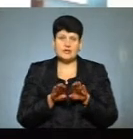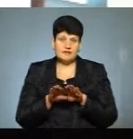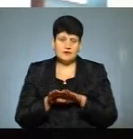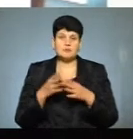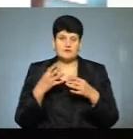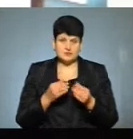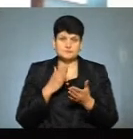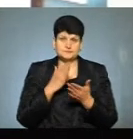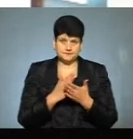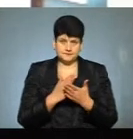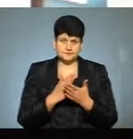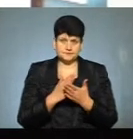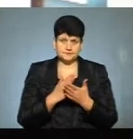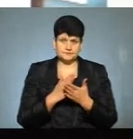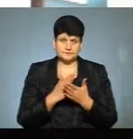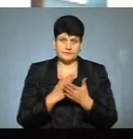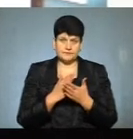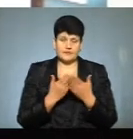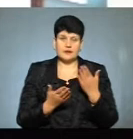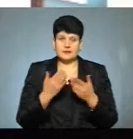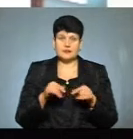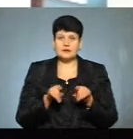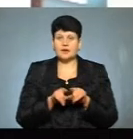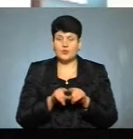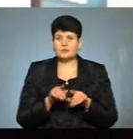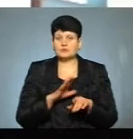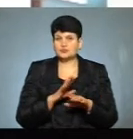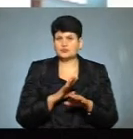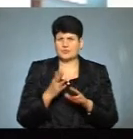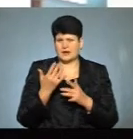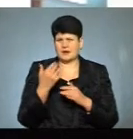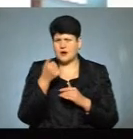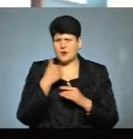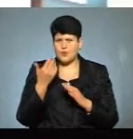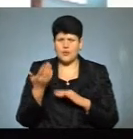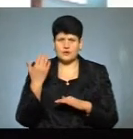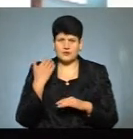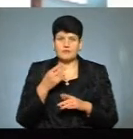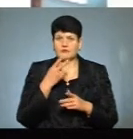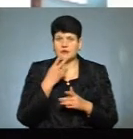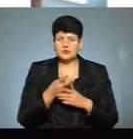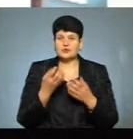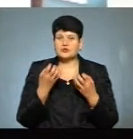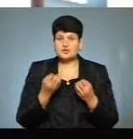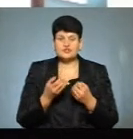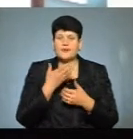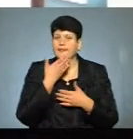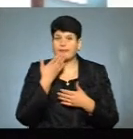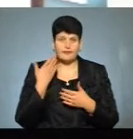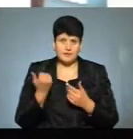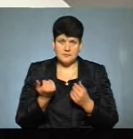досягнули, але такого, як було декілька років, очевидно, ще немає.